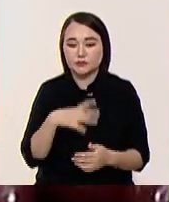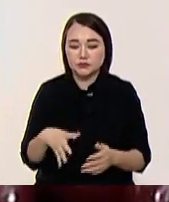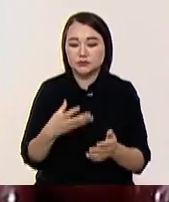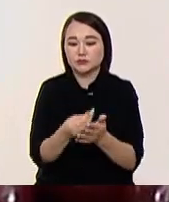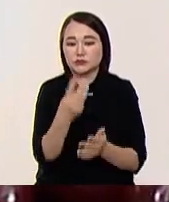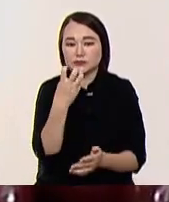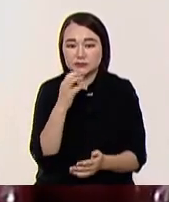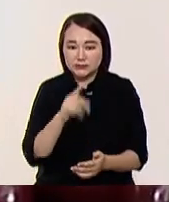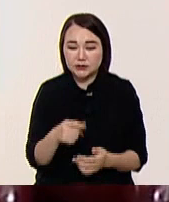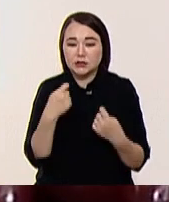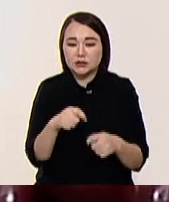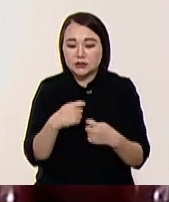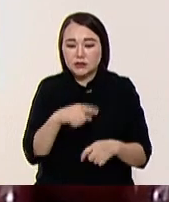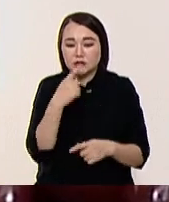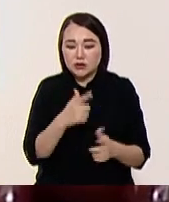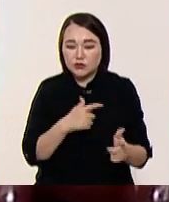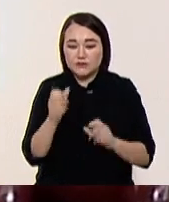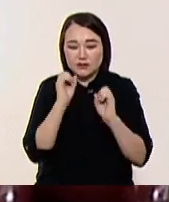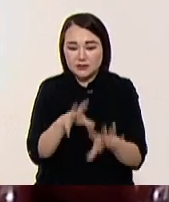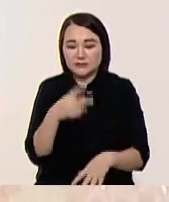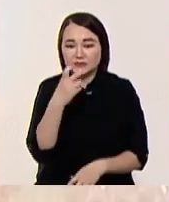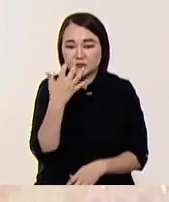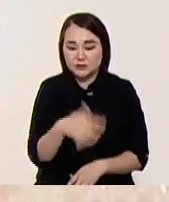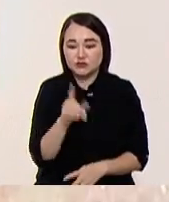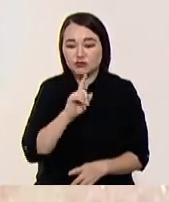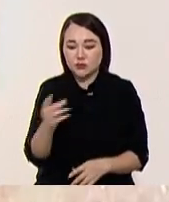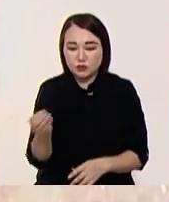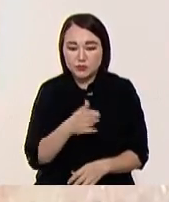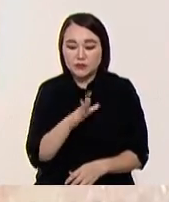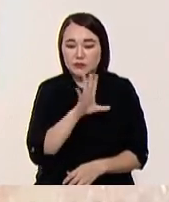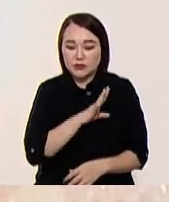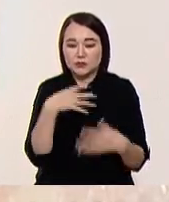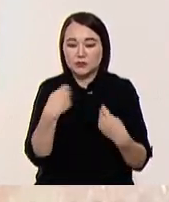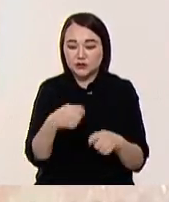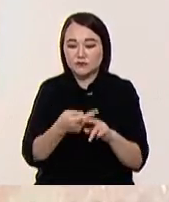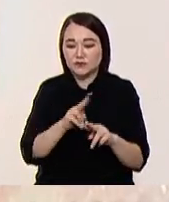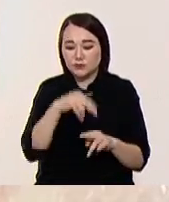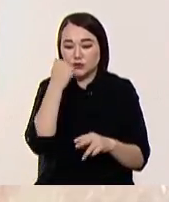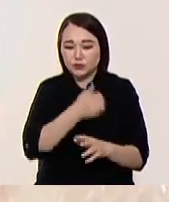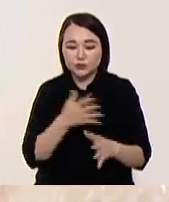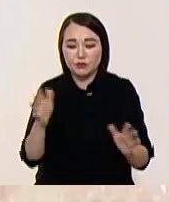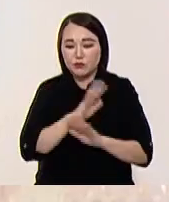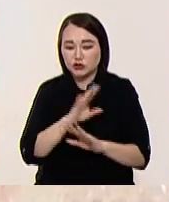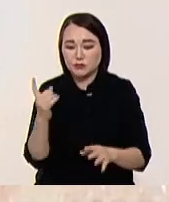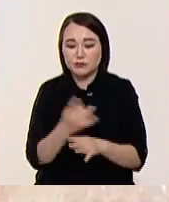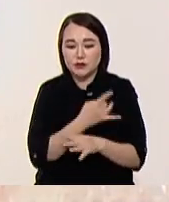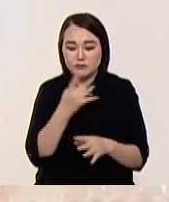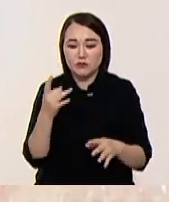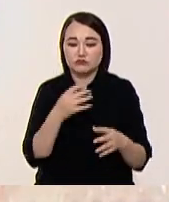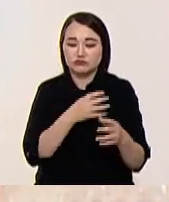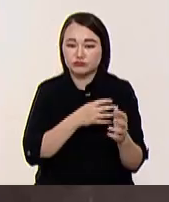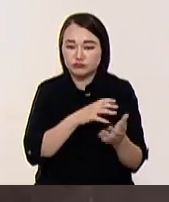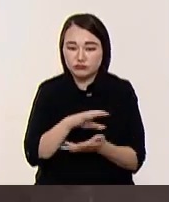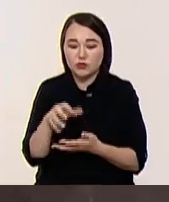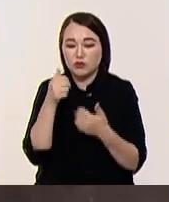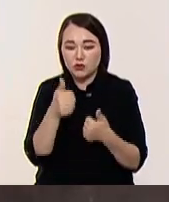300 тенге, но продавцы говорят, готовы отдать за 250, лишь бы купили. Продажи в этом году небольшие. Во-первых, урожай удался. Горожане